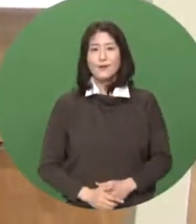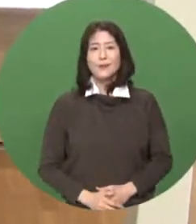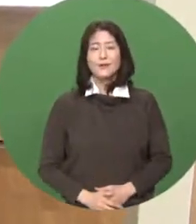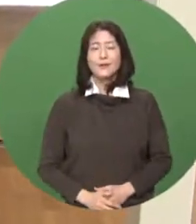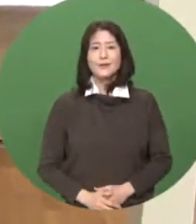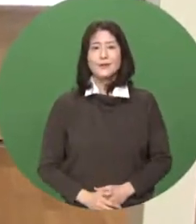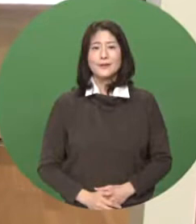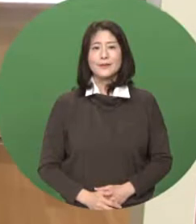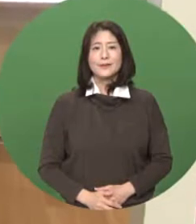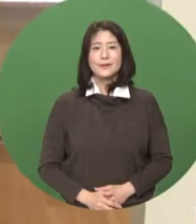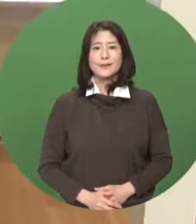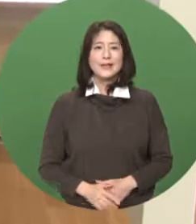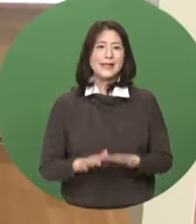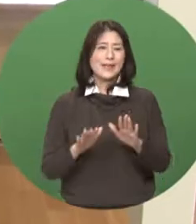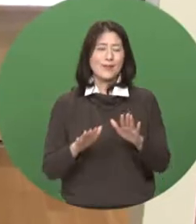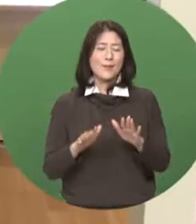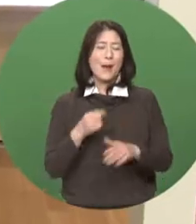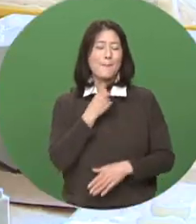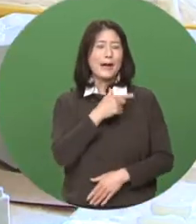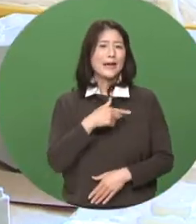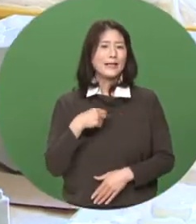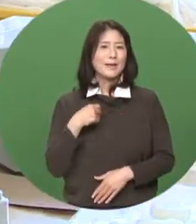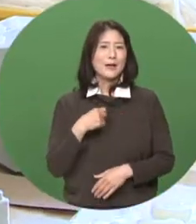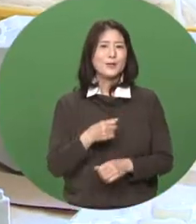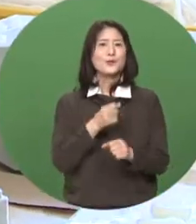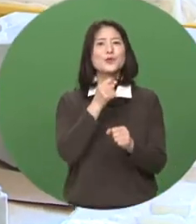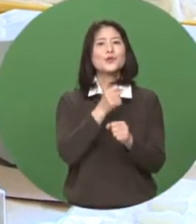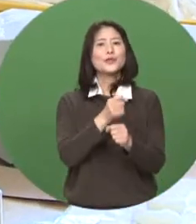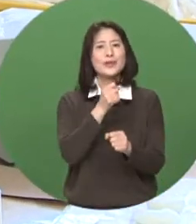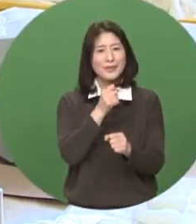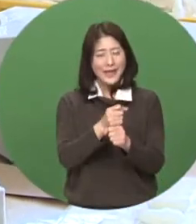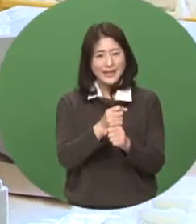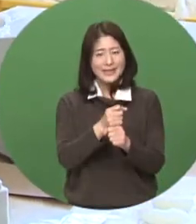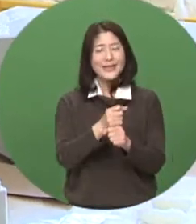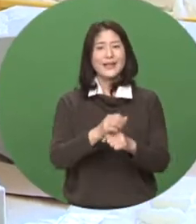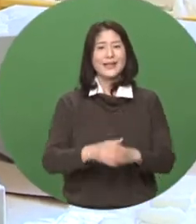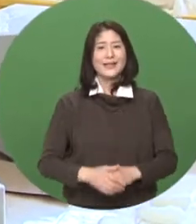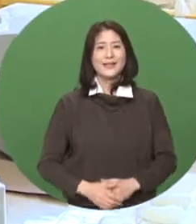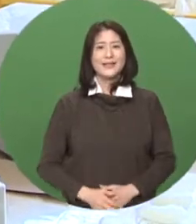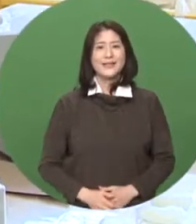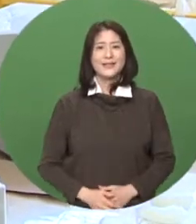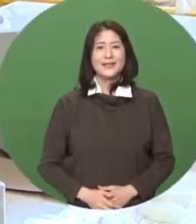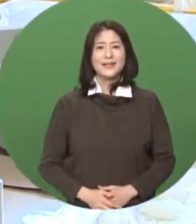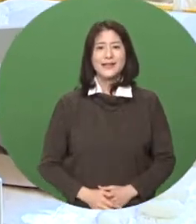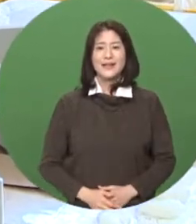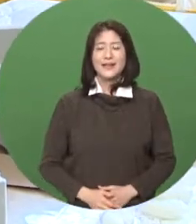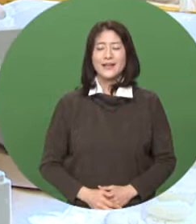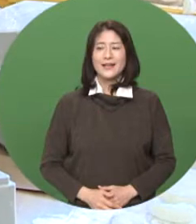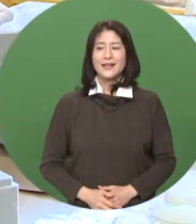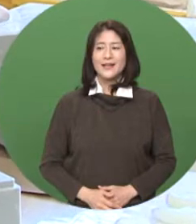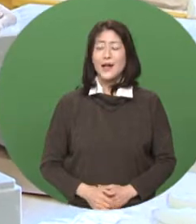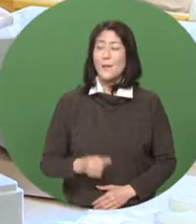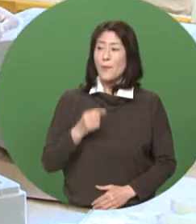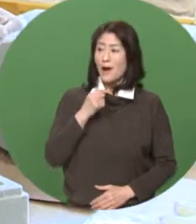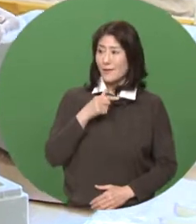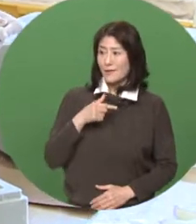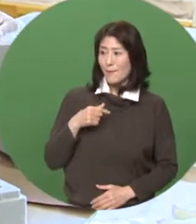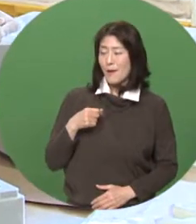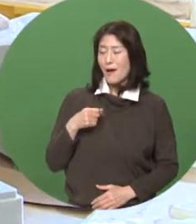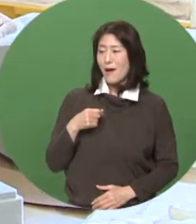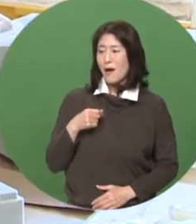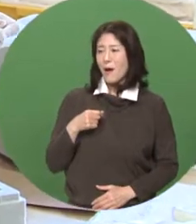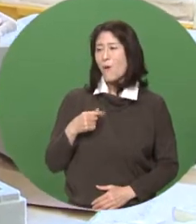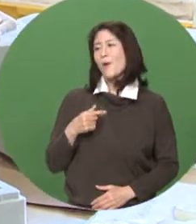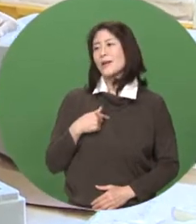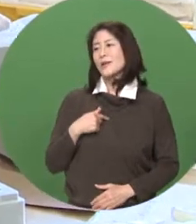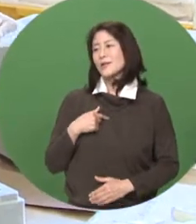体何を。 今はね、あの勾玉をちょうど作っているところなんです。 勾玉作